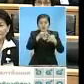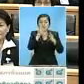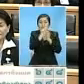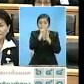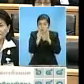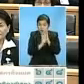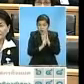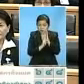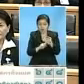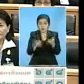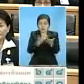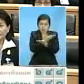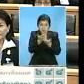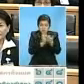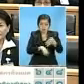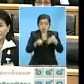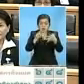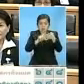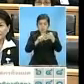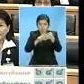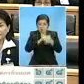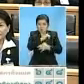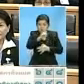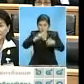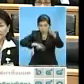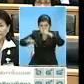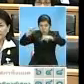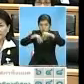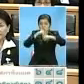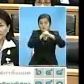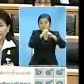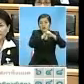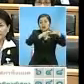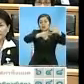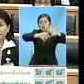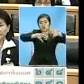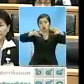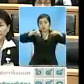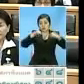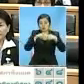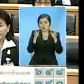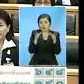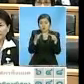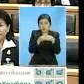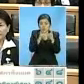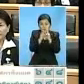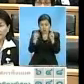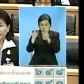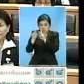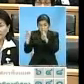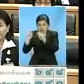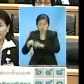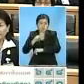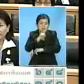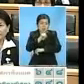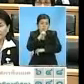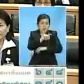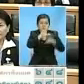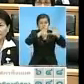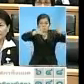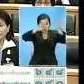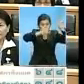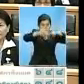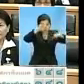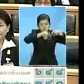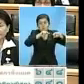าหน้าที่ที่2คือตรวจสอบการทำงานของรัฐบาลผ่านคณะกรรมาการผ่านการตั้งกระทู้การตรวจสอบต่